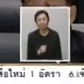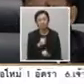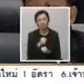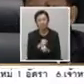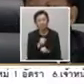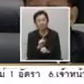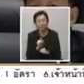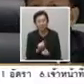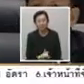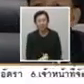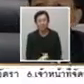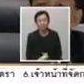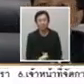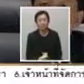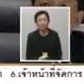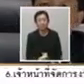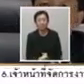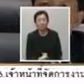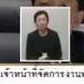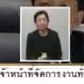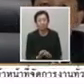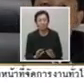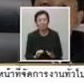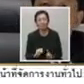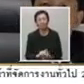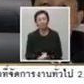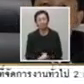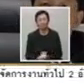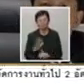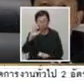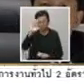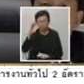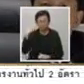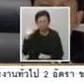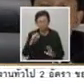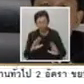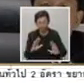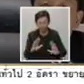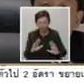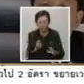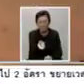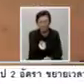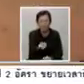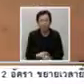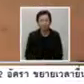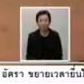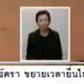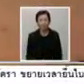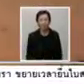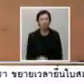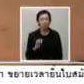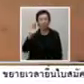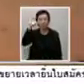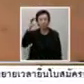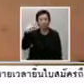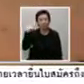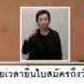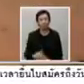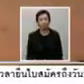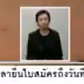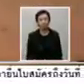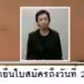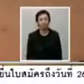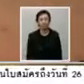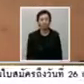แบบจ่าเป็นร้อยนะครับ ท่านประธานค่ะ ท่านสสประท้วงนี้นะครับ ท่านเสรีพัดนิดเดียวครับมีท่านสสประท้วงกับปรินา